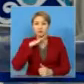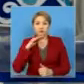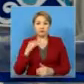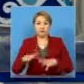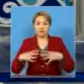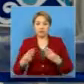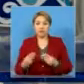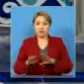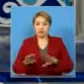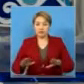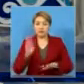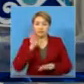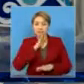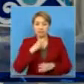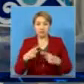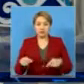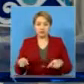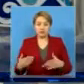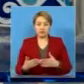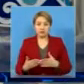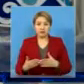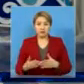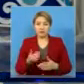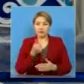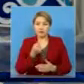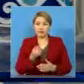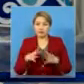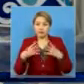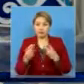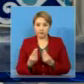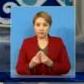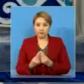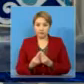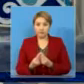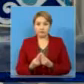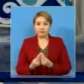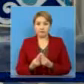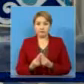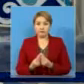аналарға, басқа да әлеуметтік аз қамтылған отбасыларға